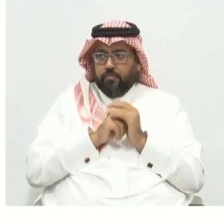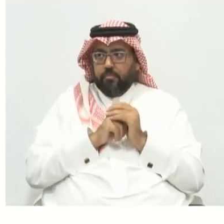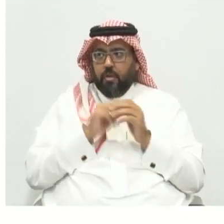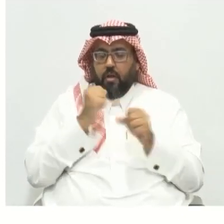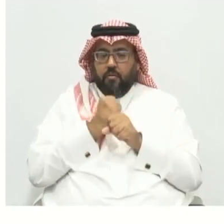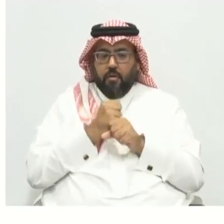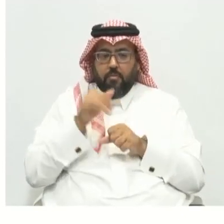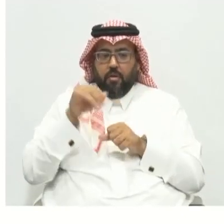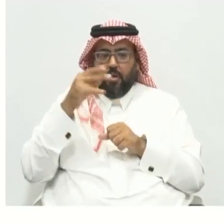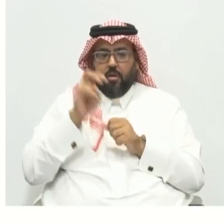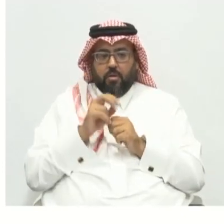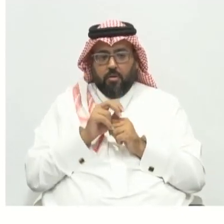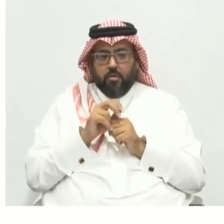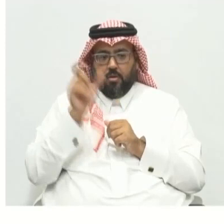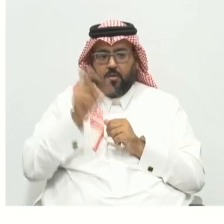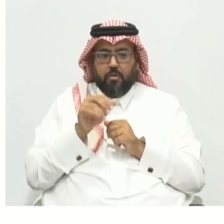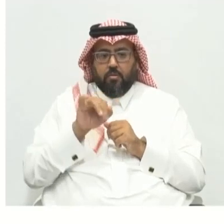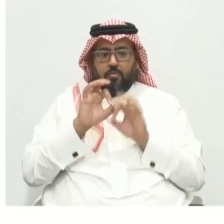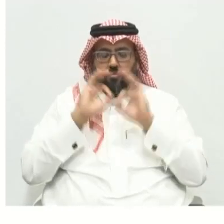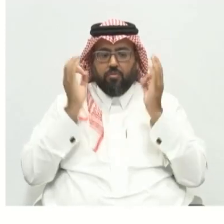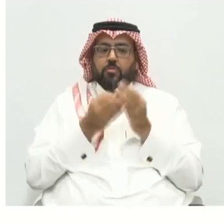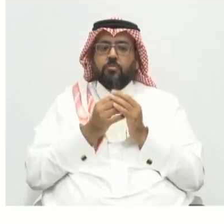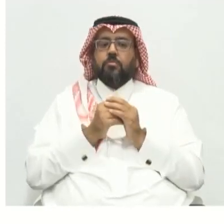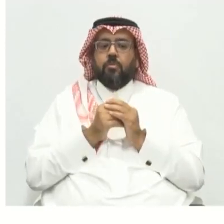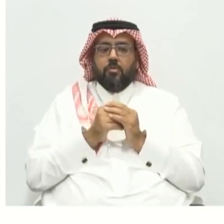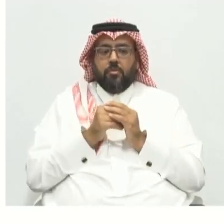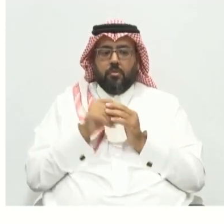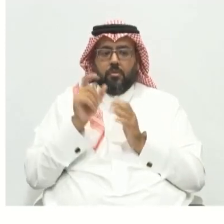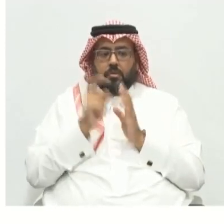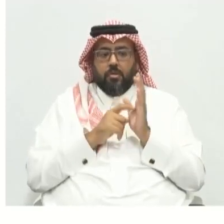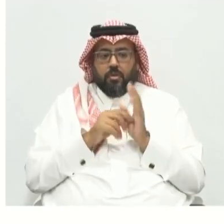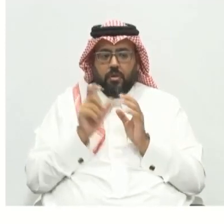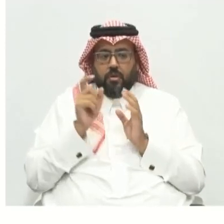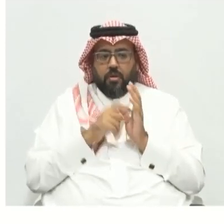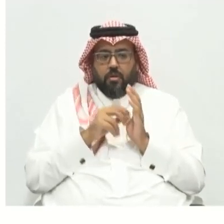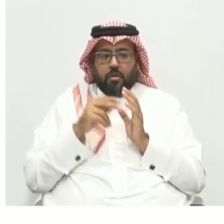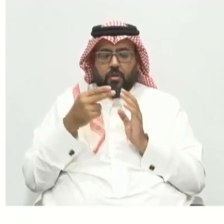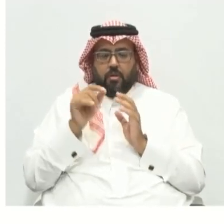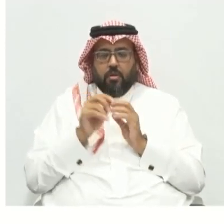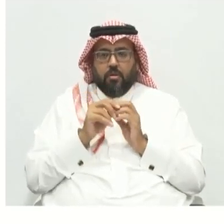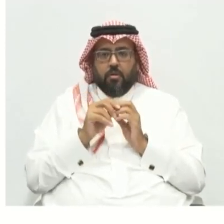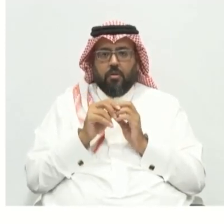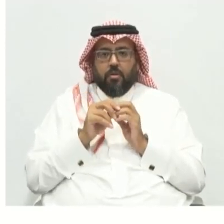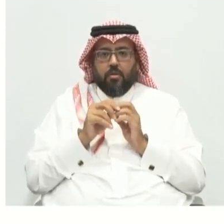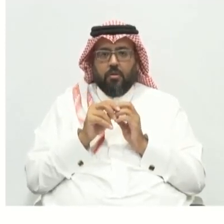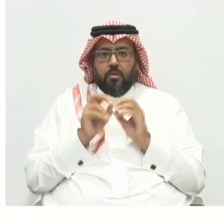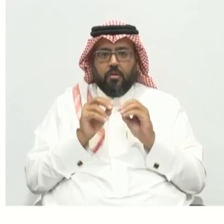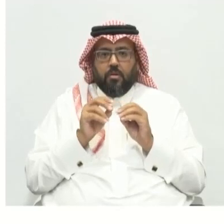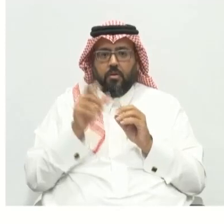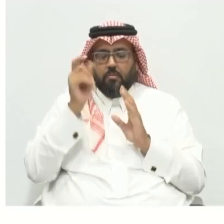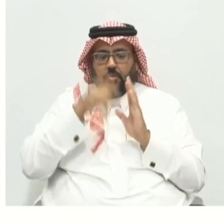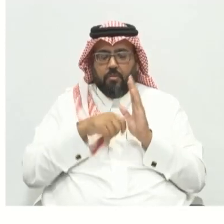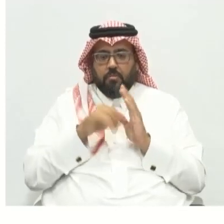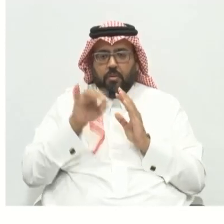فئه معينه من افراد المجتمع حيث نصت الماده الخامسه من نظام رعايه المعوقين الصادر بالمرسوم